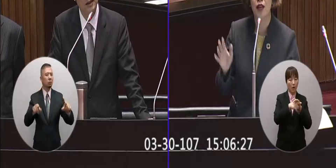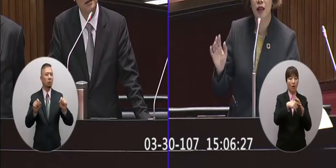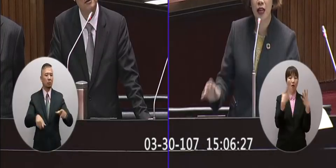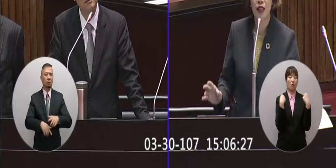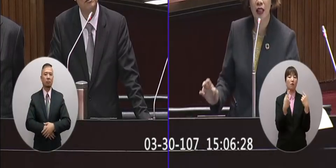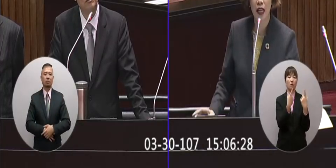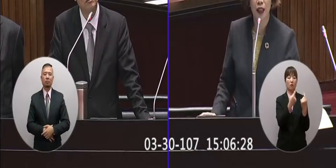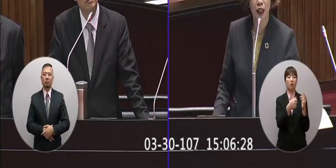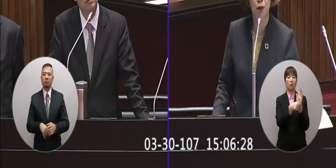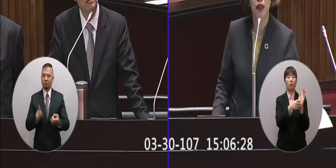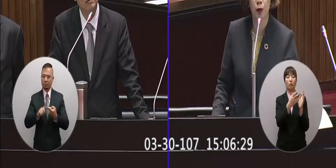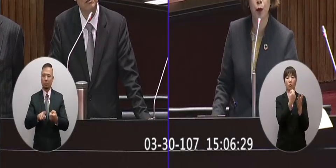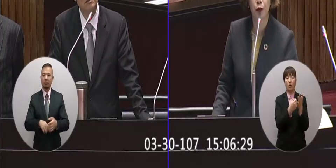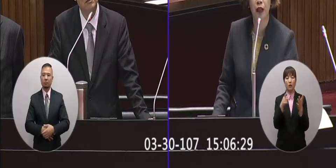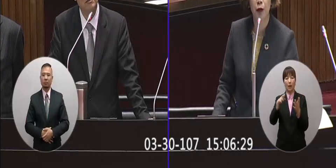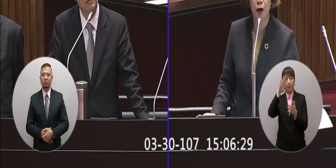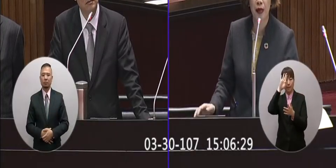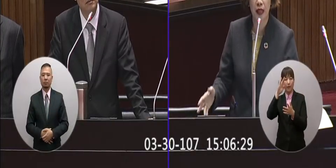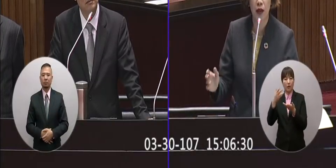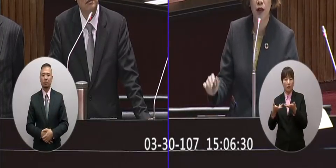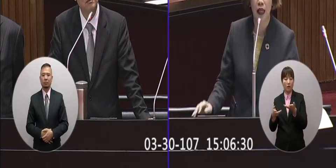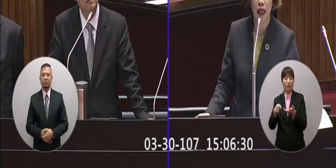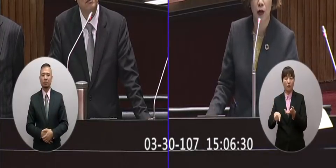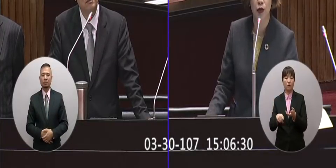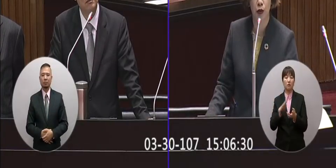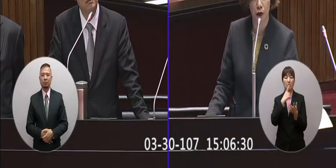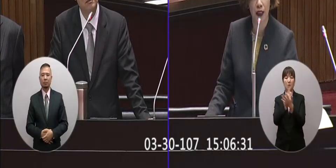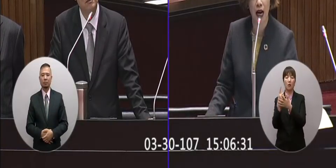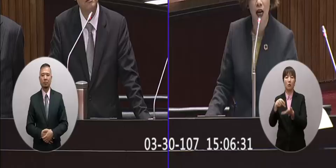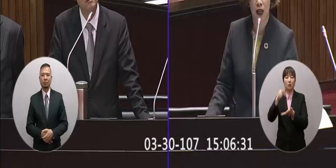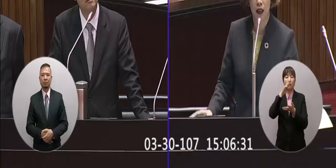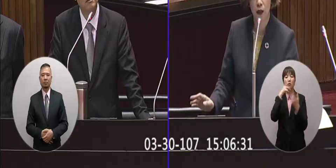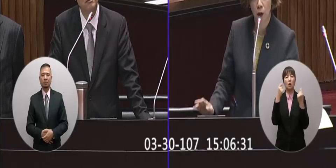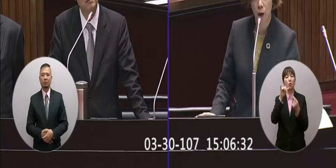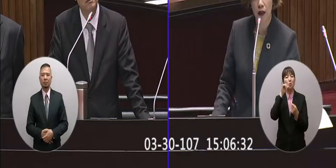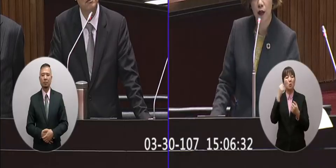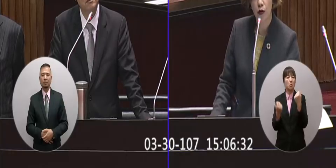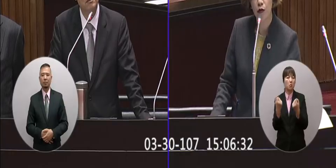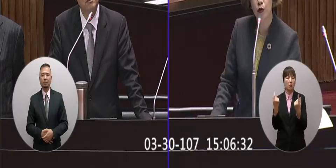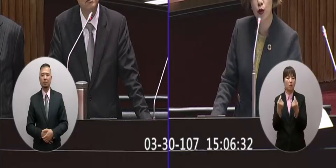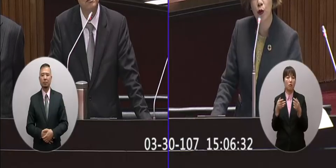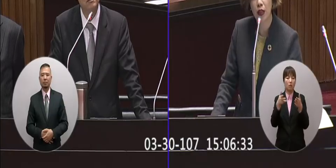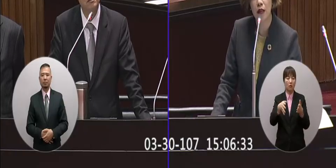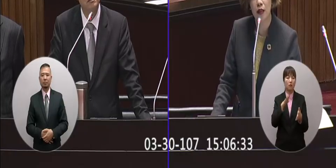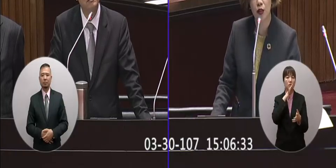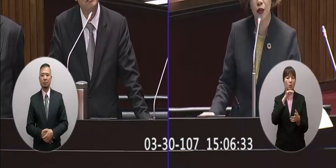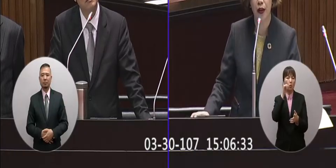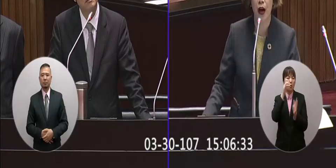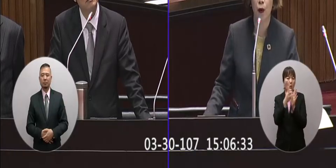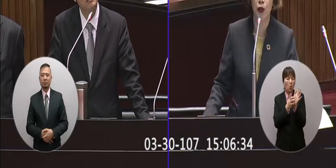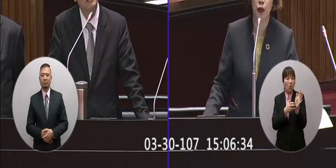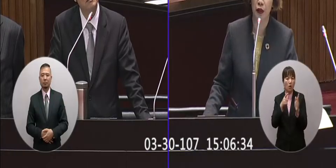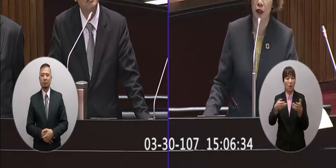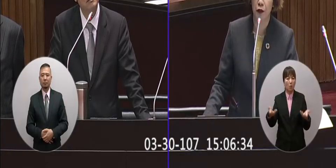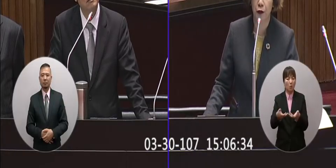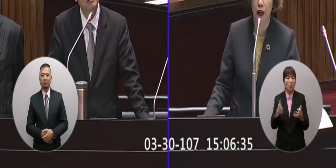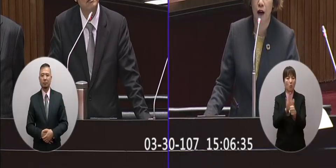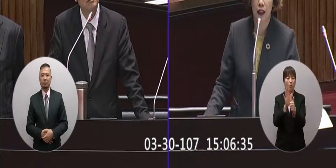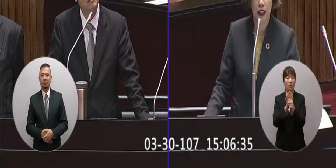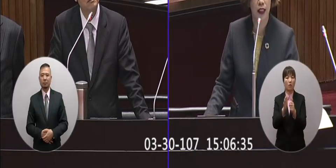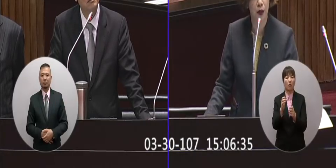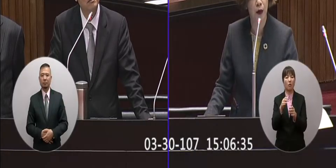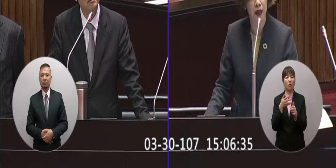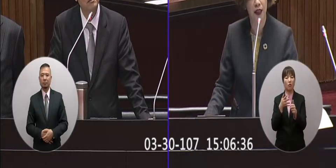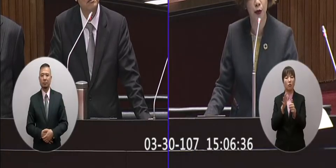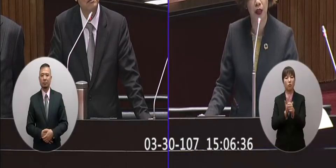行为，但是他的疾病的部分，因为我也知道大家也说到酒驾，可是国内对于酒瘾的治疗或酒瘾的辅